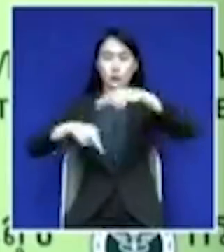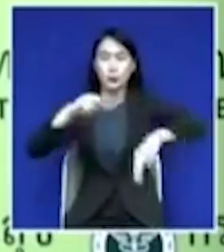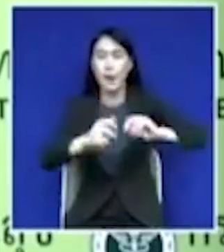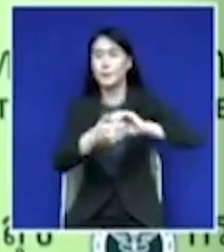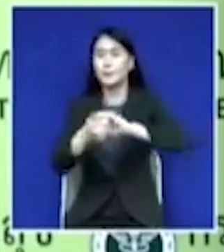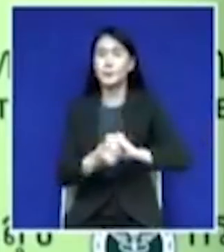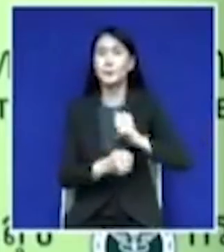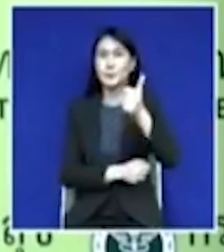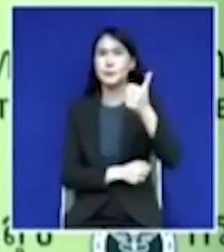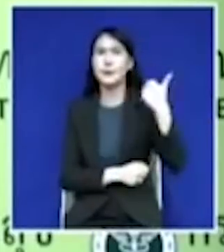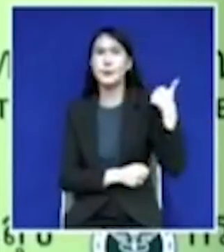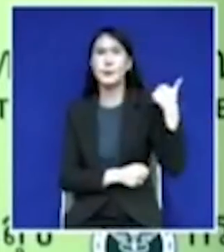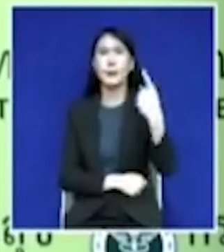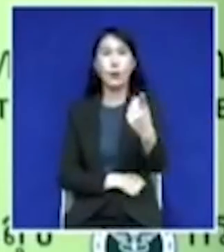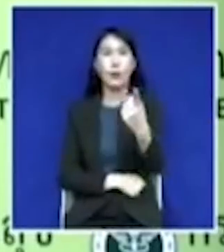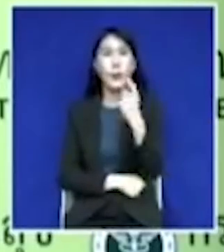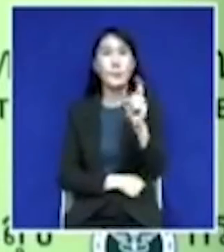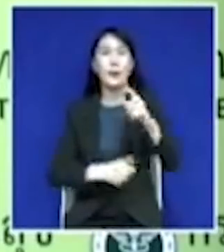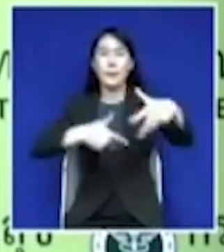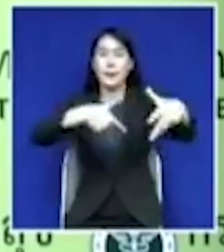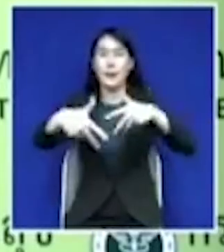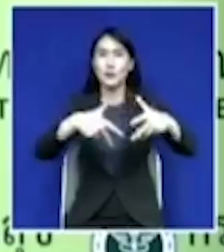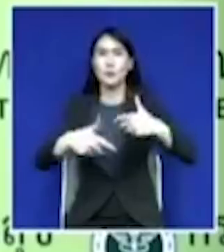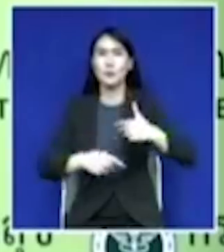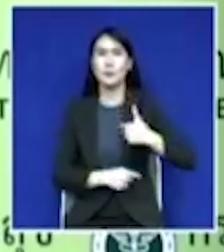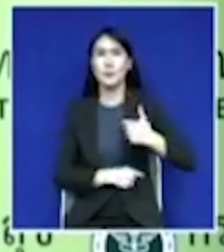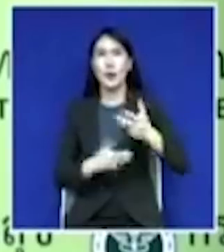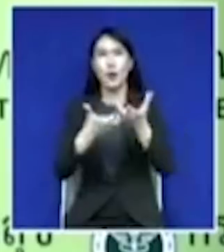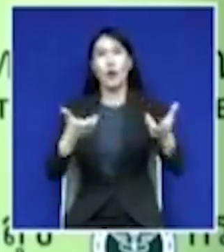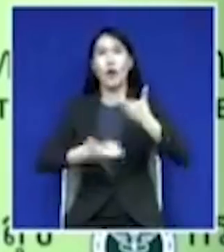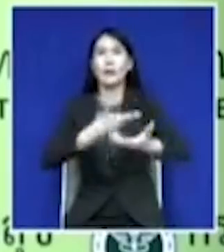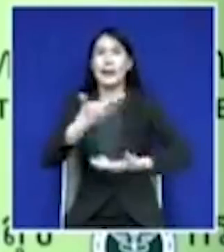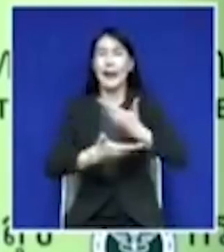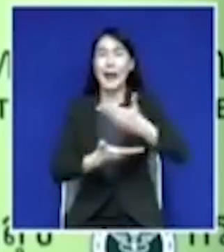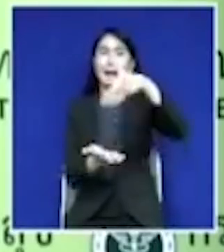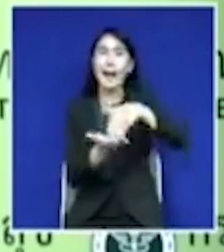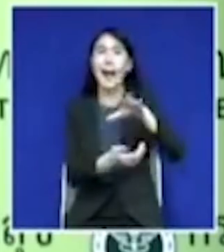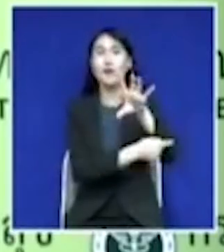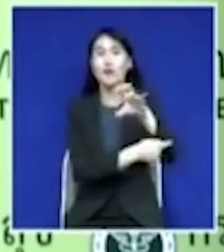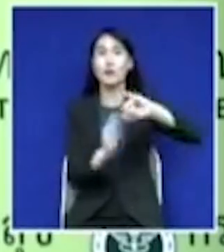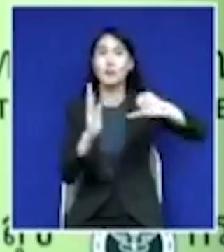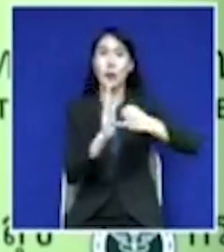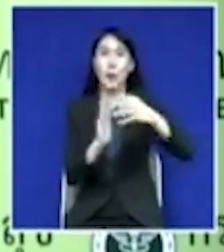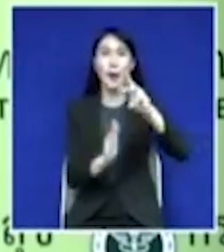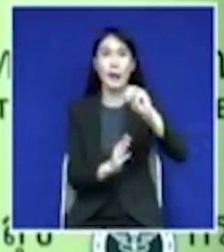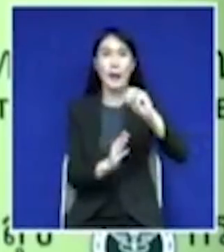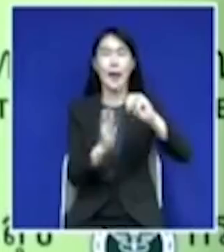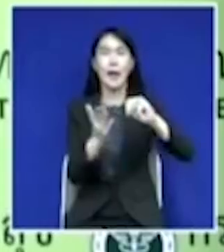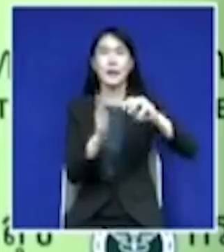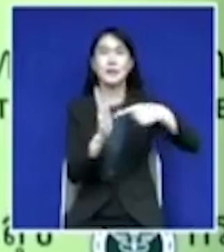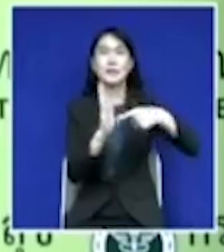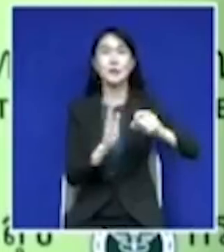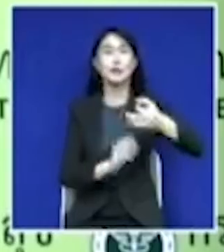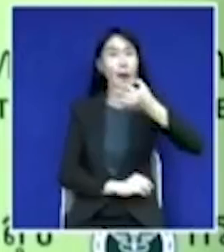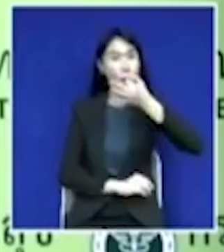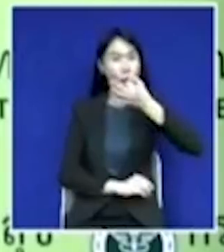มีคำถามในส่วนของประชาชนที่เดินทางไปจับจ่ายซื้อของในตลาดกลางกุ้งมหาชัยนะคะรวมถึงประชาชนที่ได้ไป